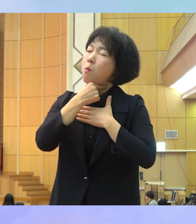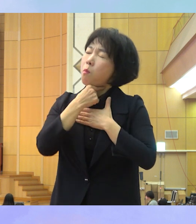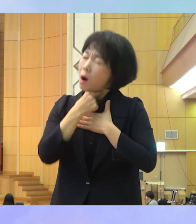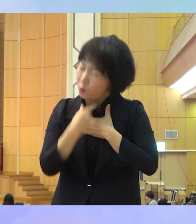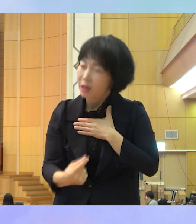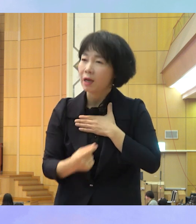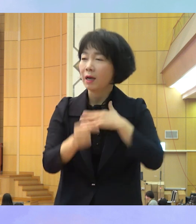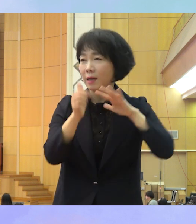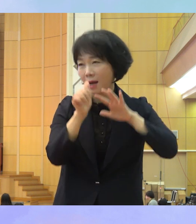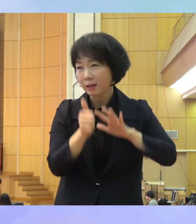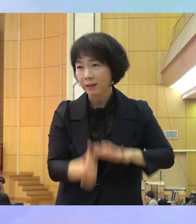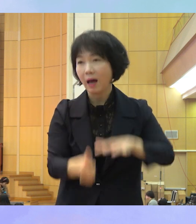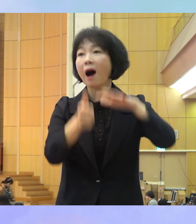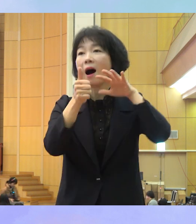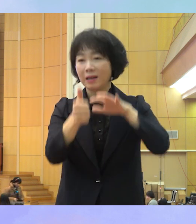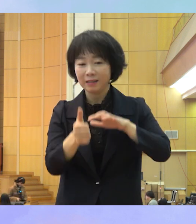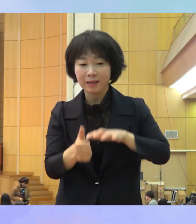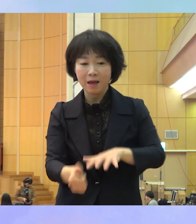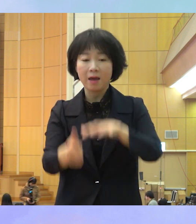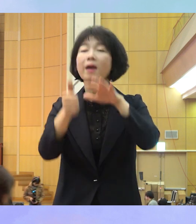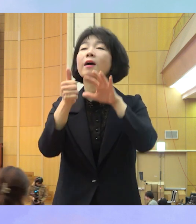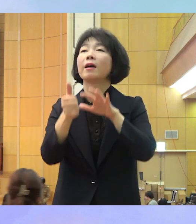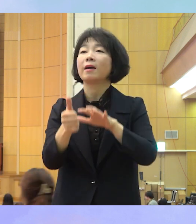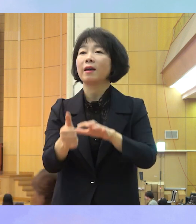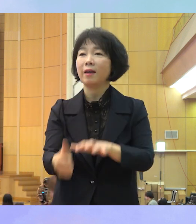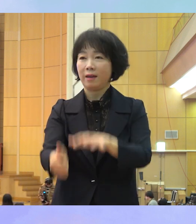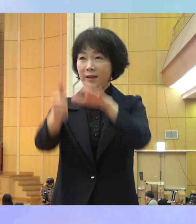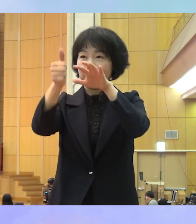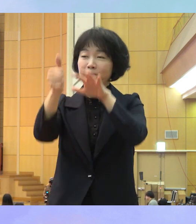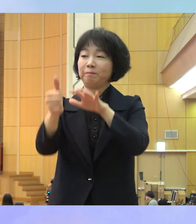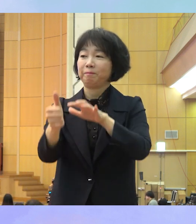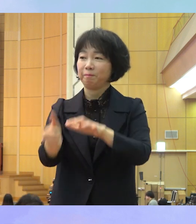그분을 보기 위해 따르네.